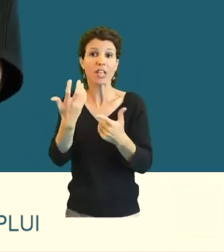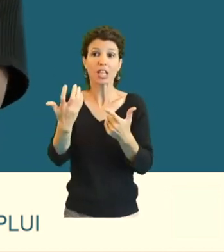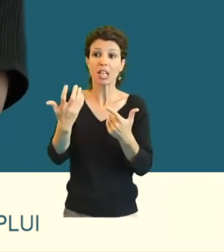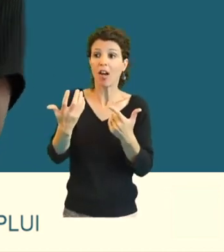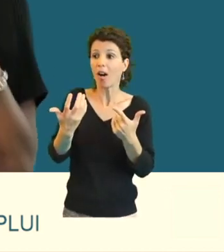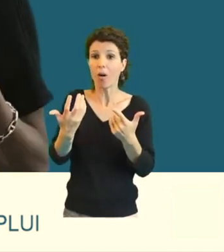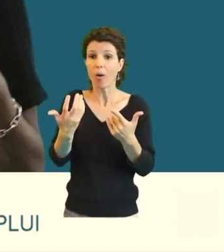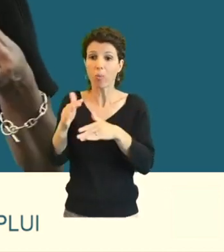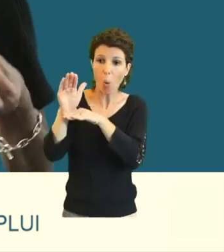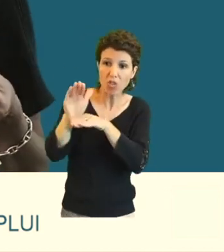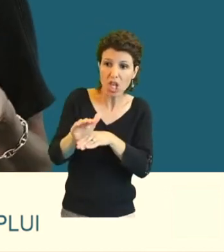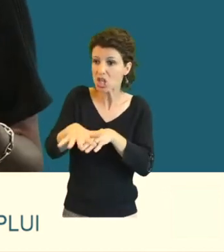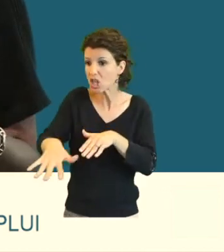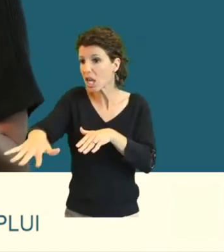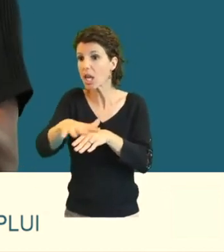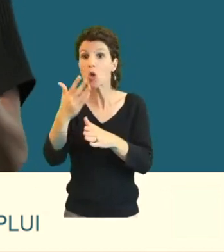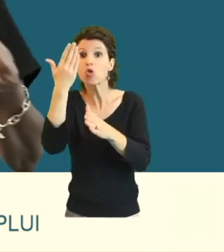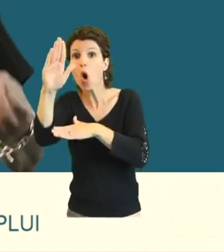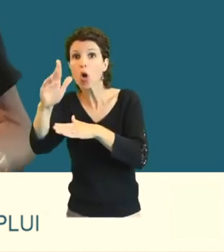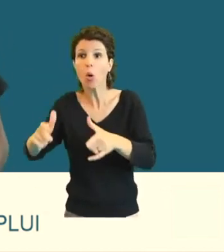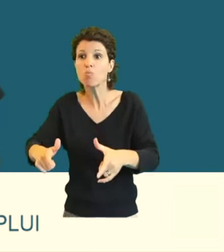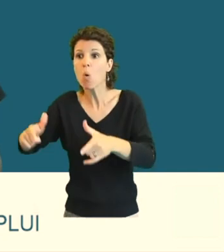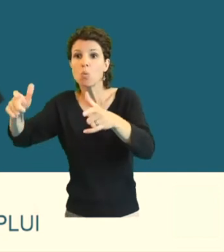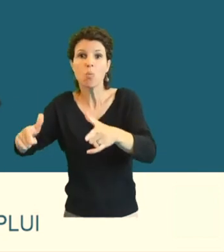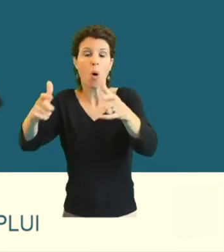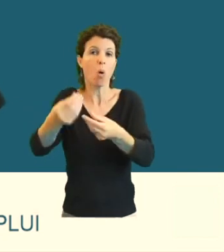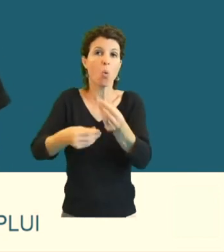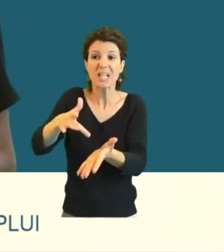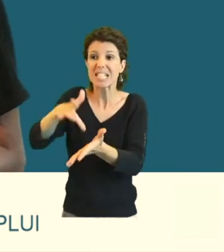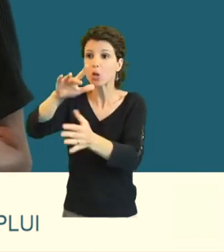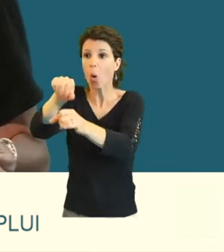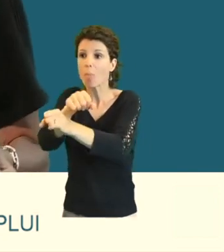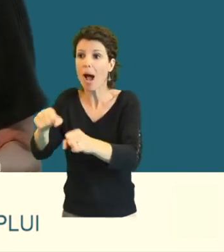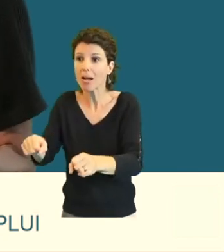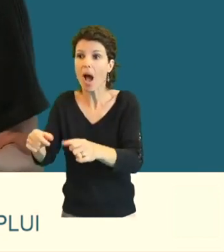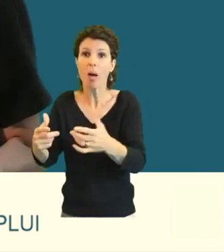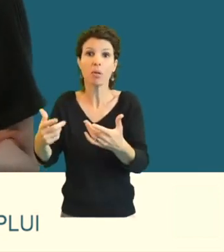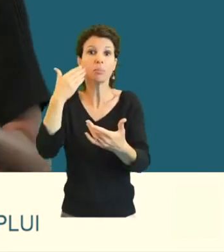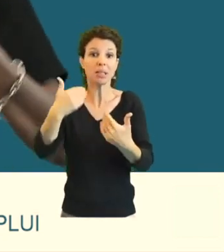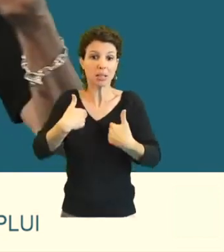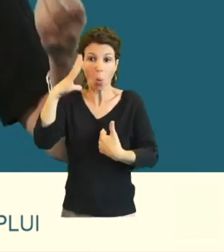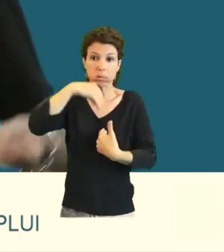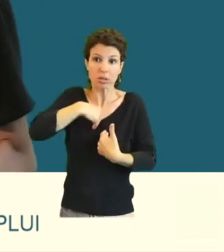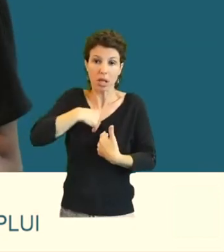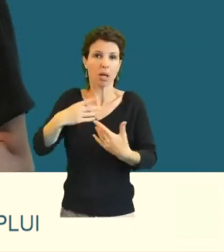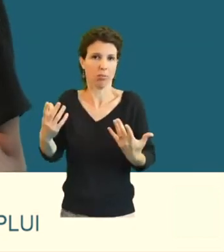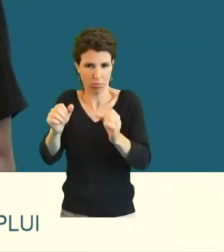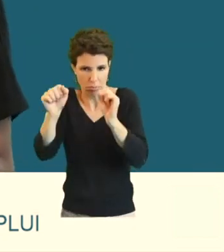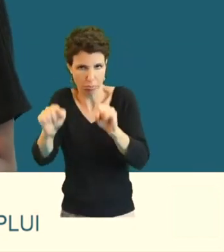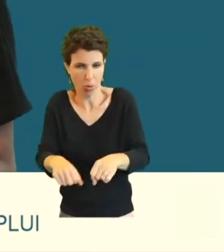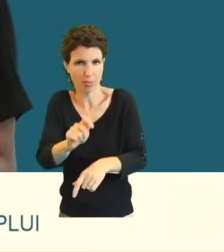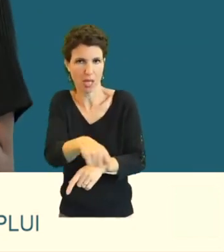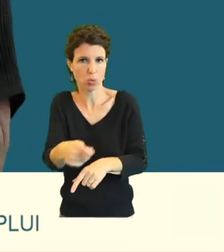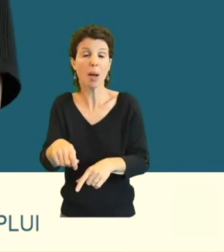sites remarquables qui nous auraient échappé, n'hésitez pas à nous faire des propositions. Aujourd'hui, vos propositions émanant du printemps marseillais,